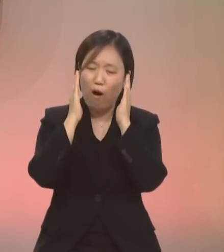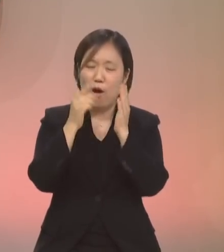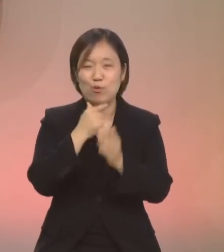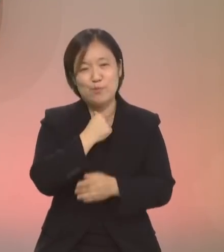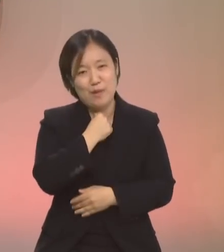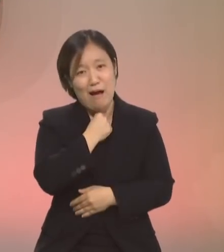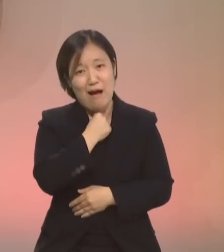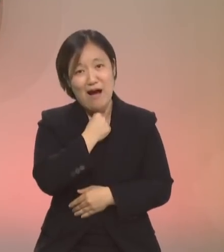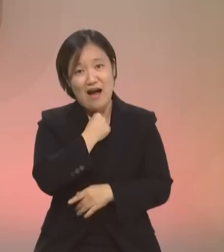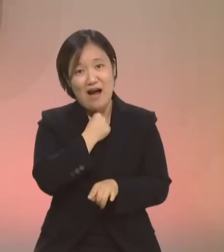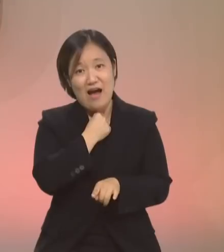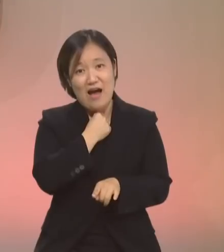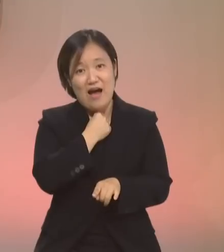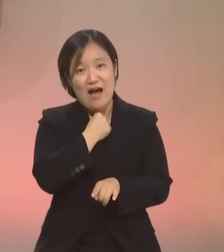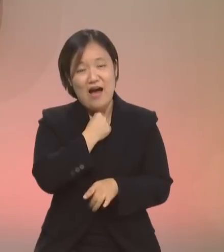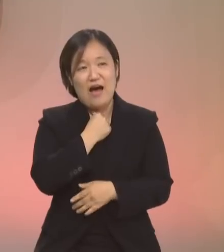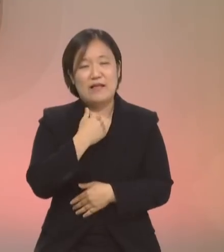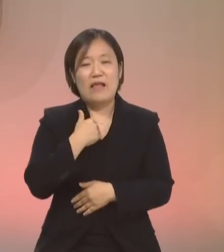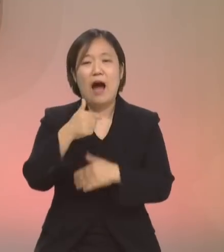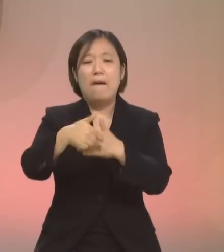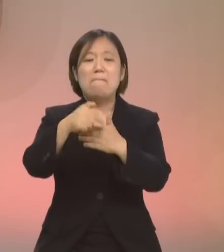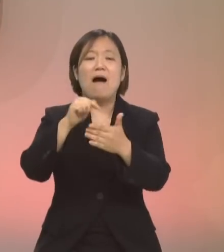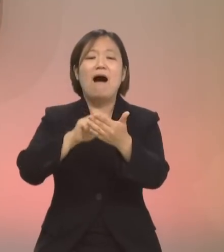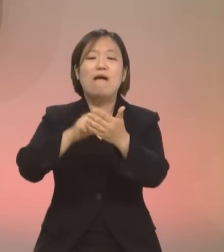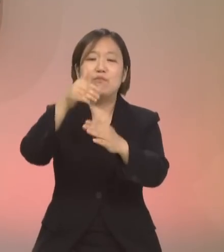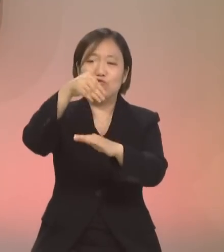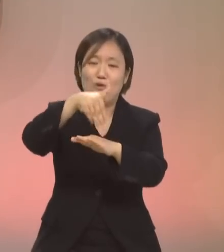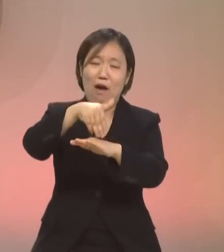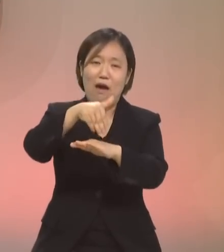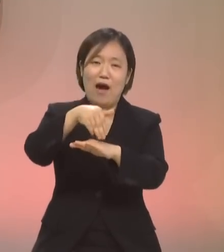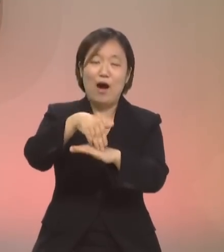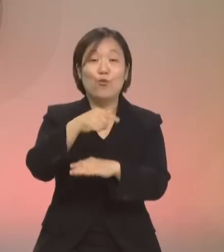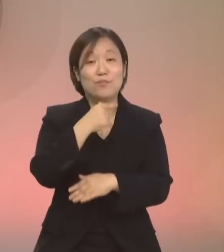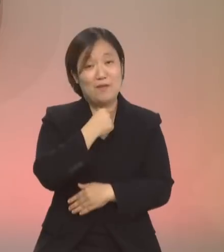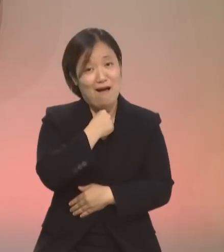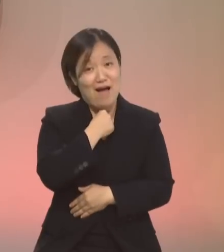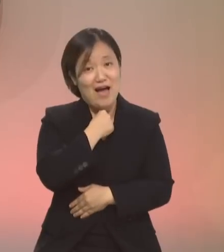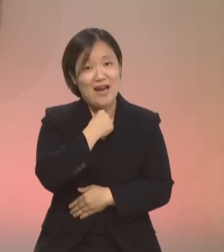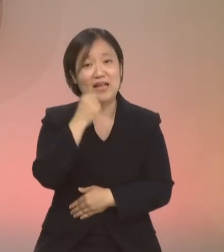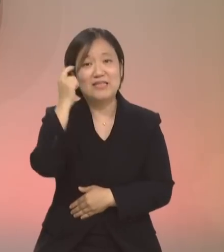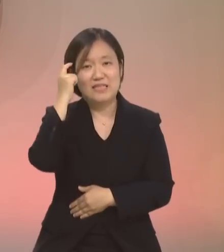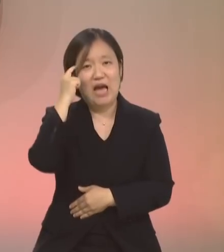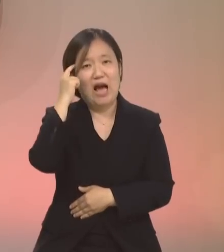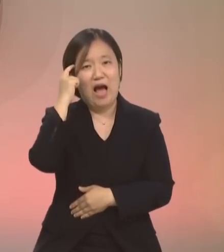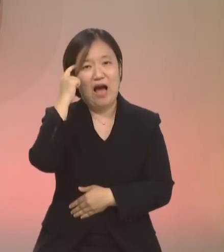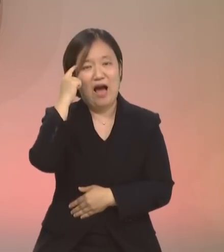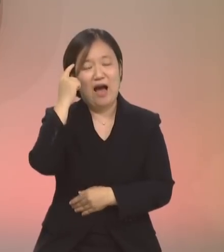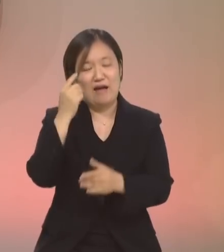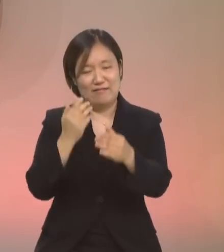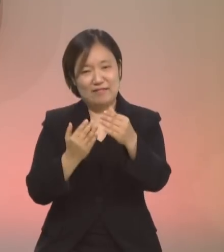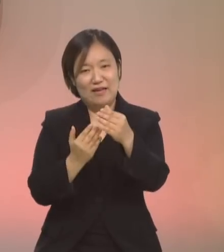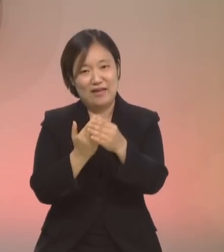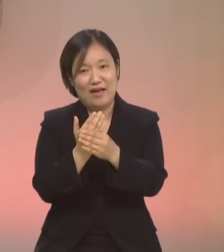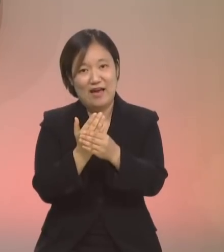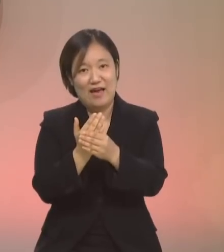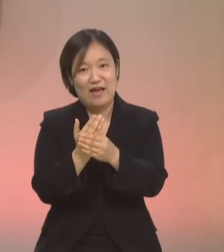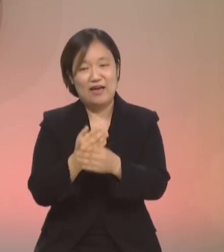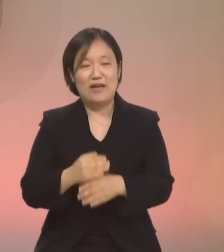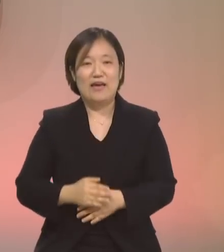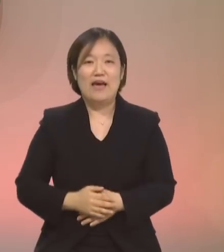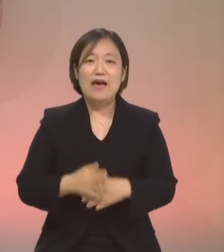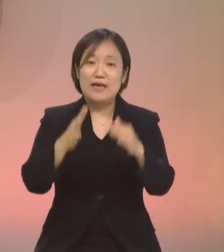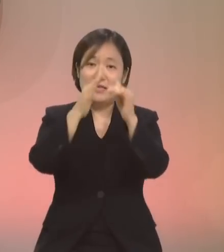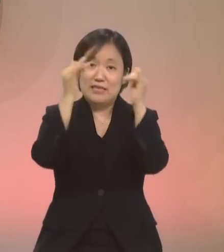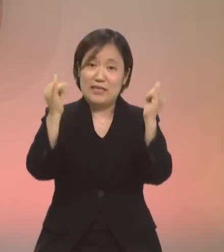되겠다 내가요 마음 수행을 좀 해야 되겠다라는 그런 생각이 들면서 사회생활하고